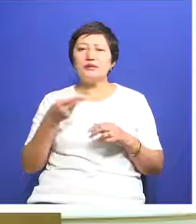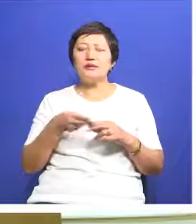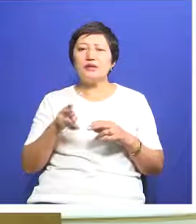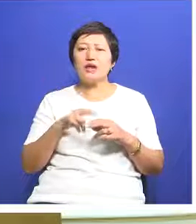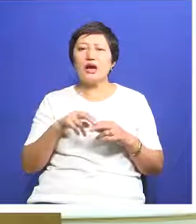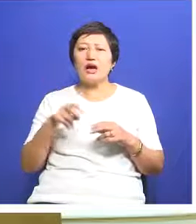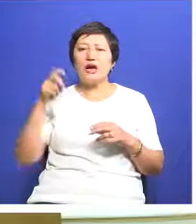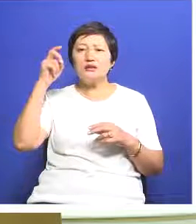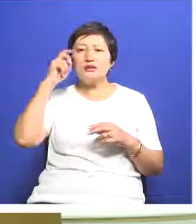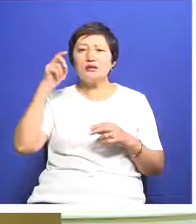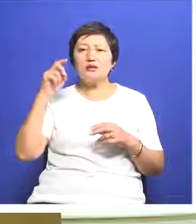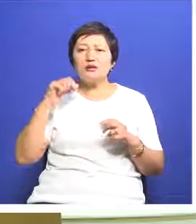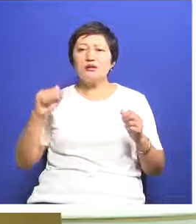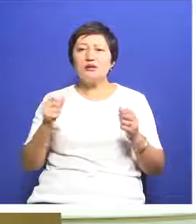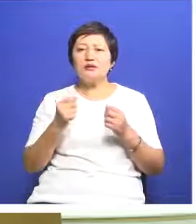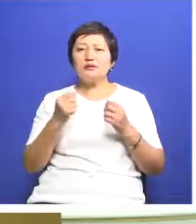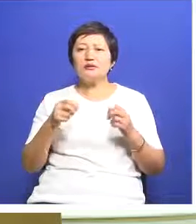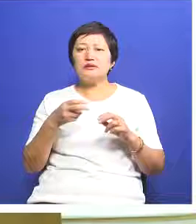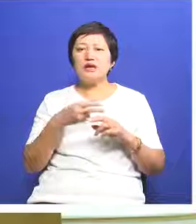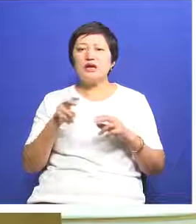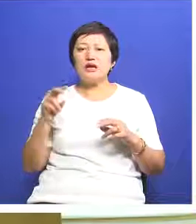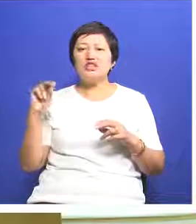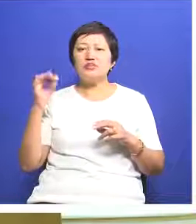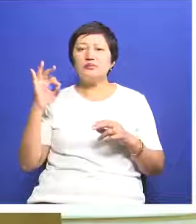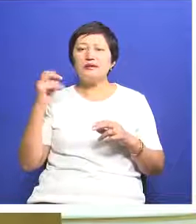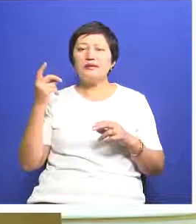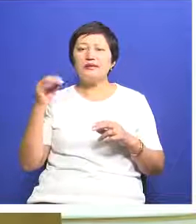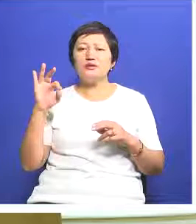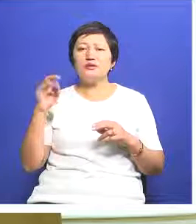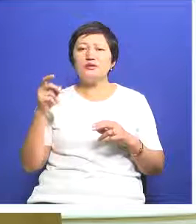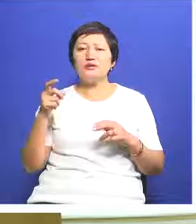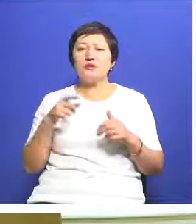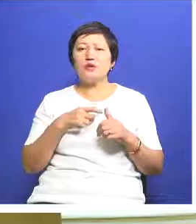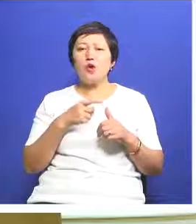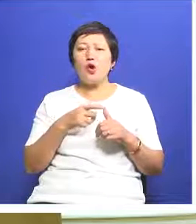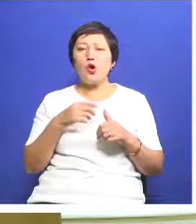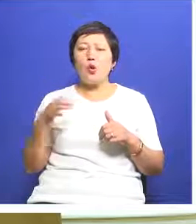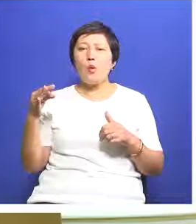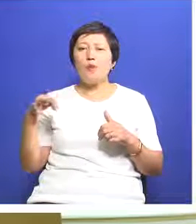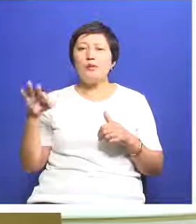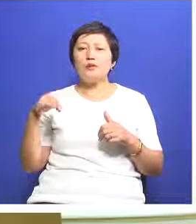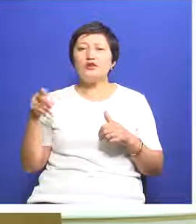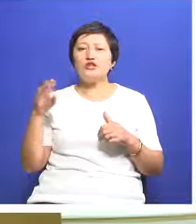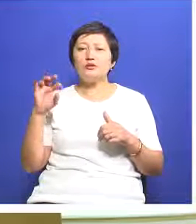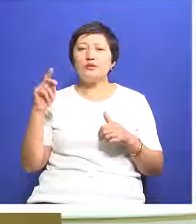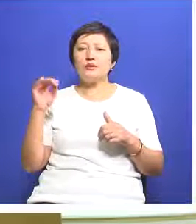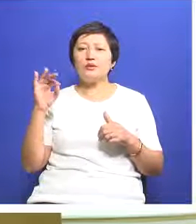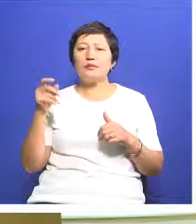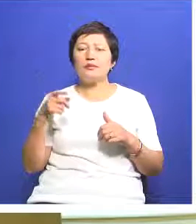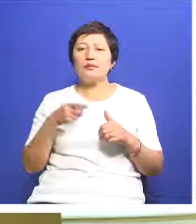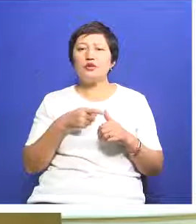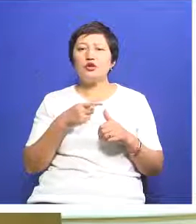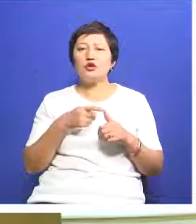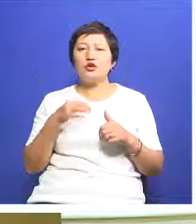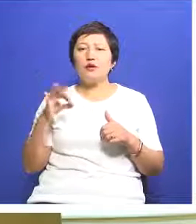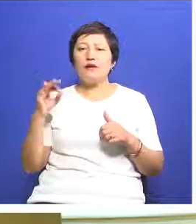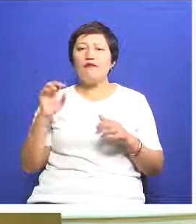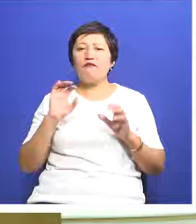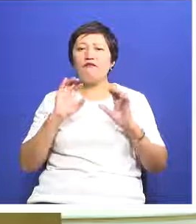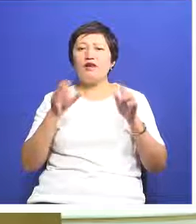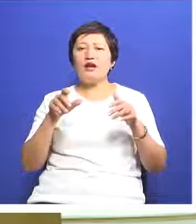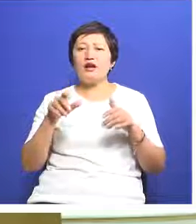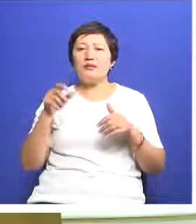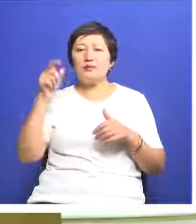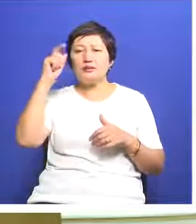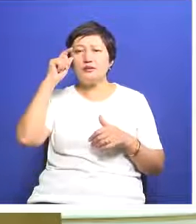деген қазақ күресін қазақ республикасы чемпионатының жүлдегері белбеу күресінің облыс чемпионы нұрмахмет болысбек волейболдан